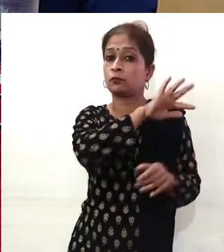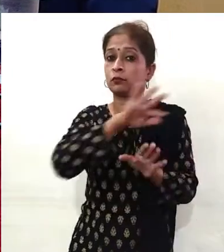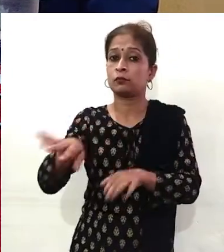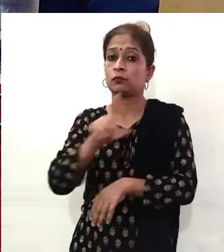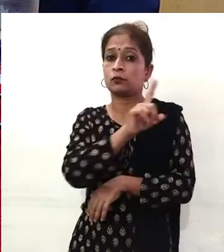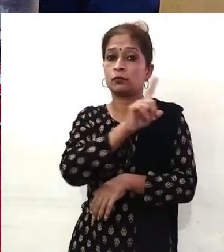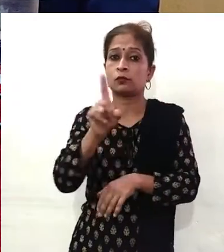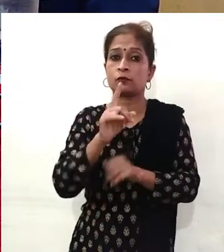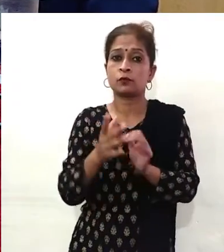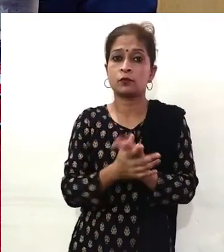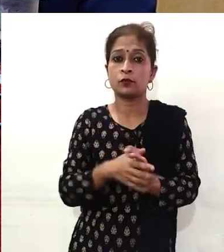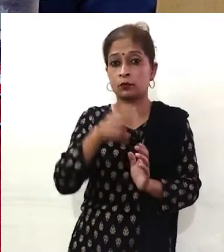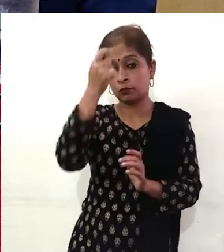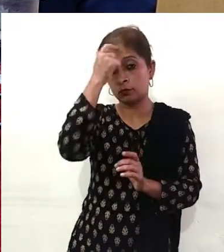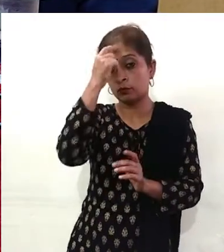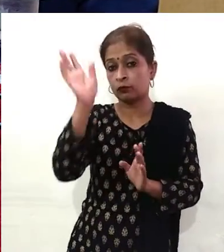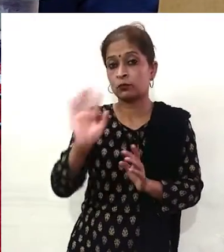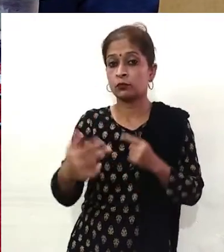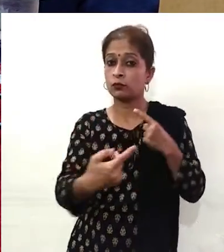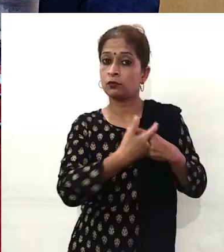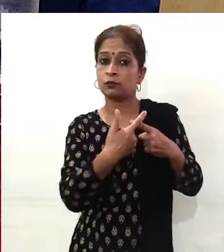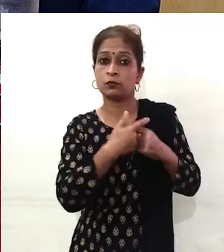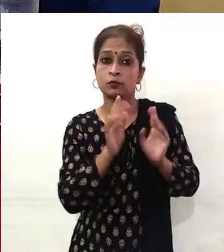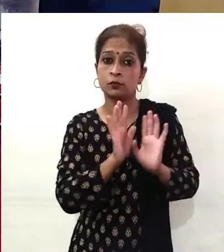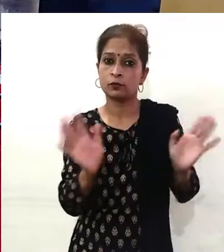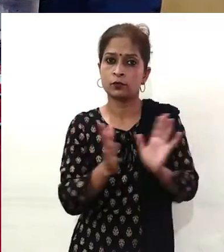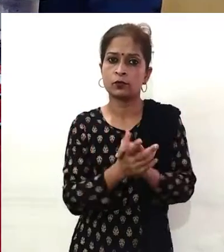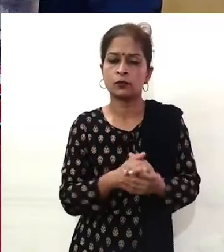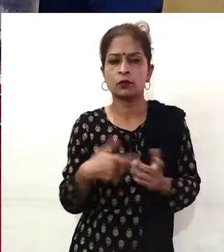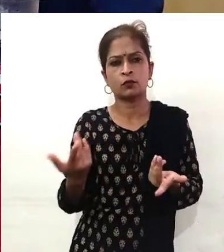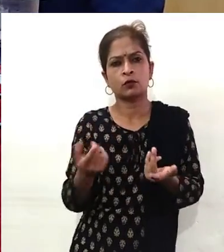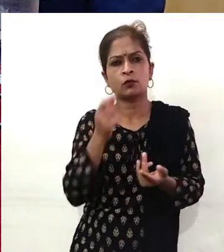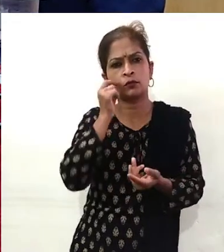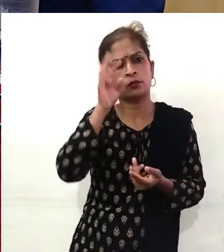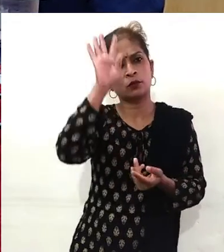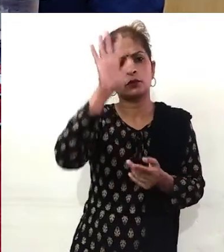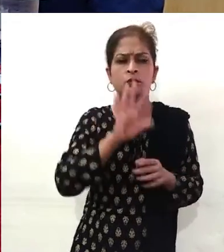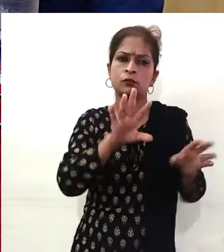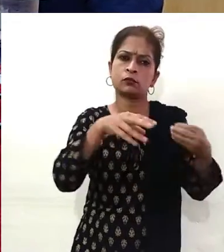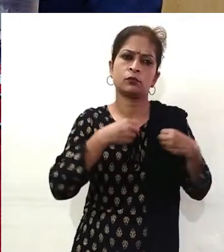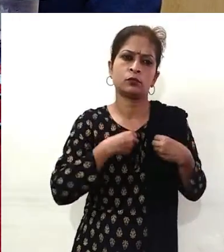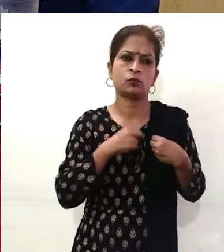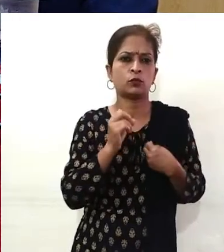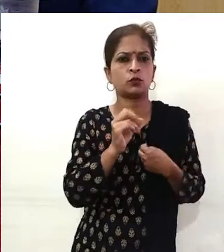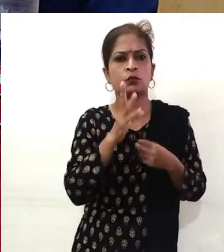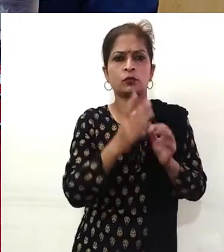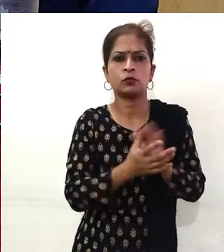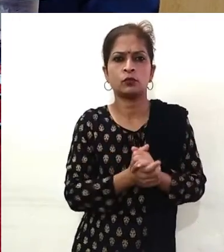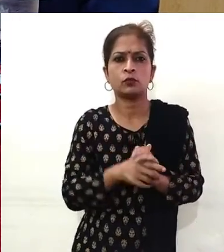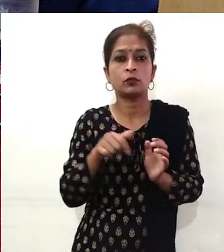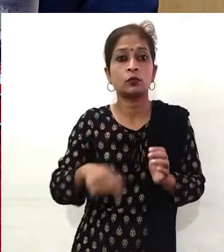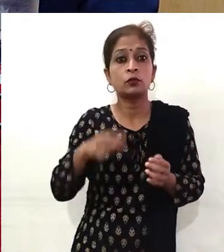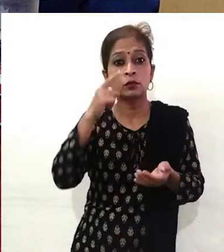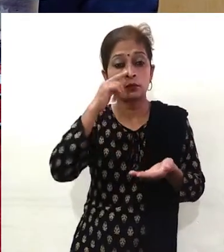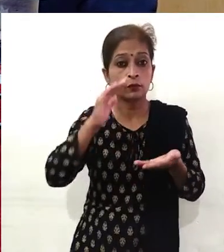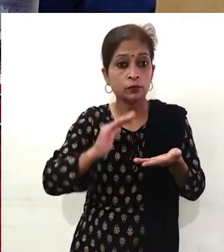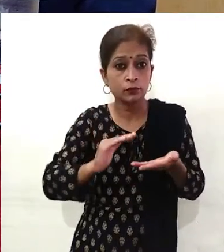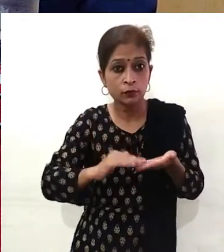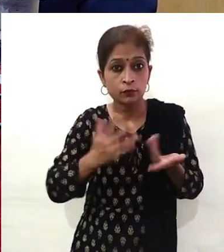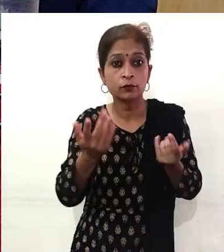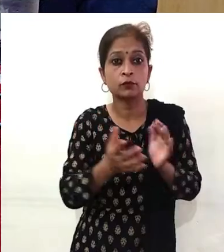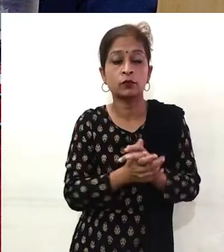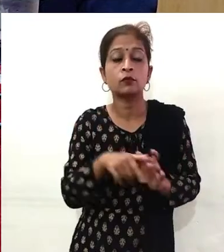हलचल नहीं होनी चाहिए, परेशानी नहीं होनी चाहिए मुझे। तो राजा ने कहा ठीक है। उनकी रानी थी, नाम था